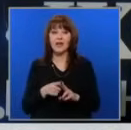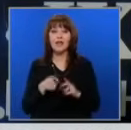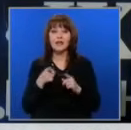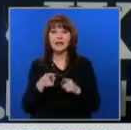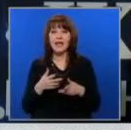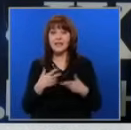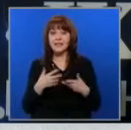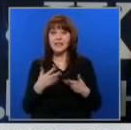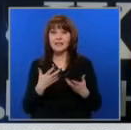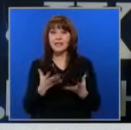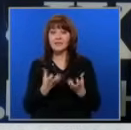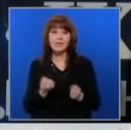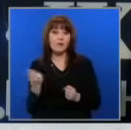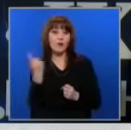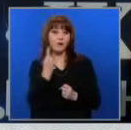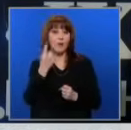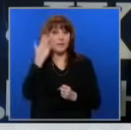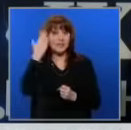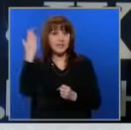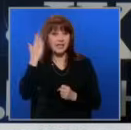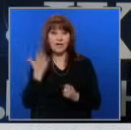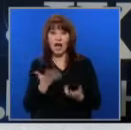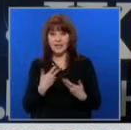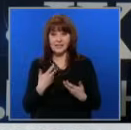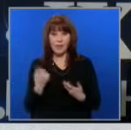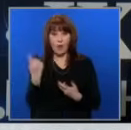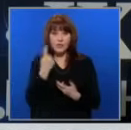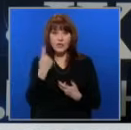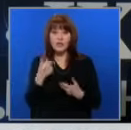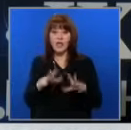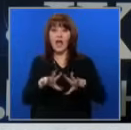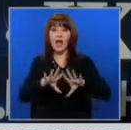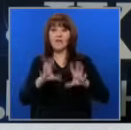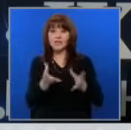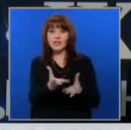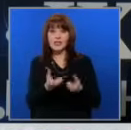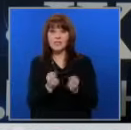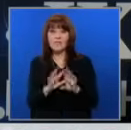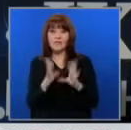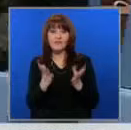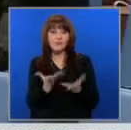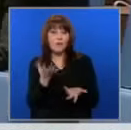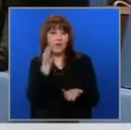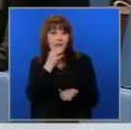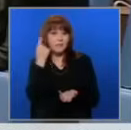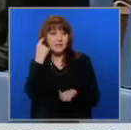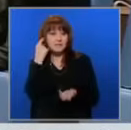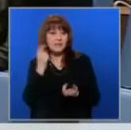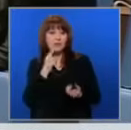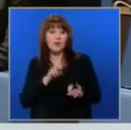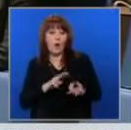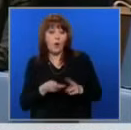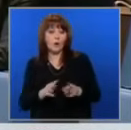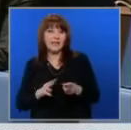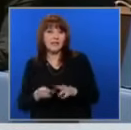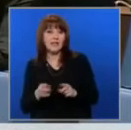да вземат още едно министерство. Ми те, ако вземат още министерство, са взели всичко. Какъв е смисъл от тая ротация? Тя е безмислена. Това са две